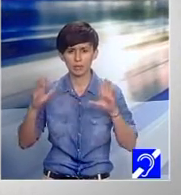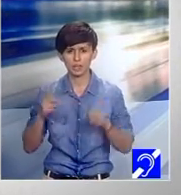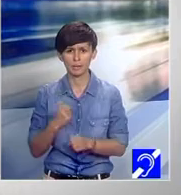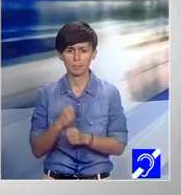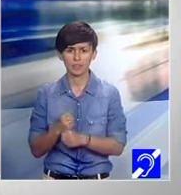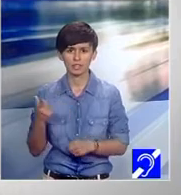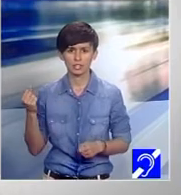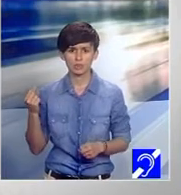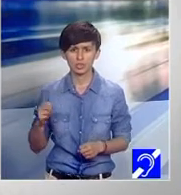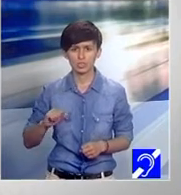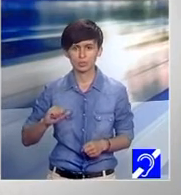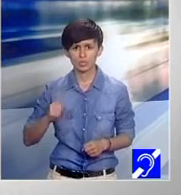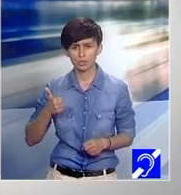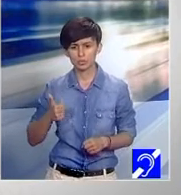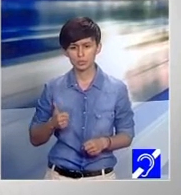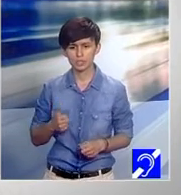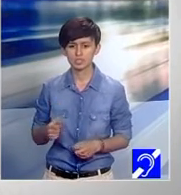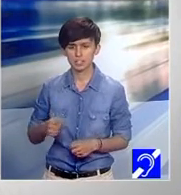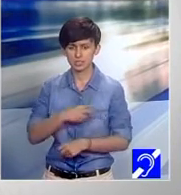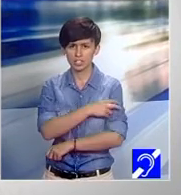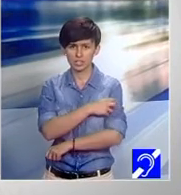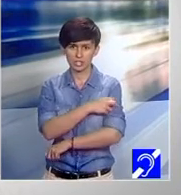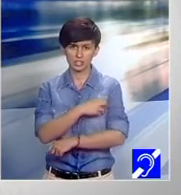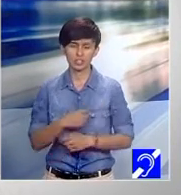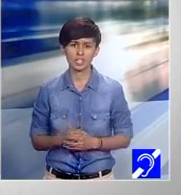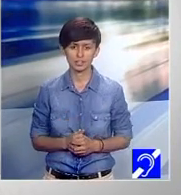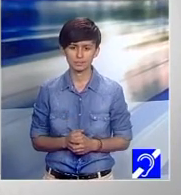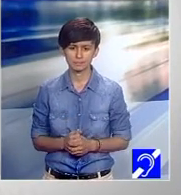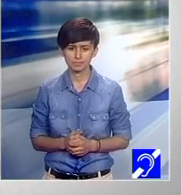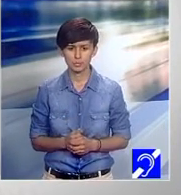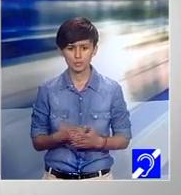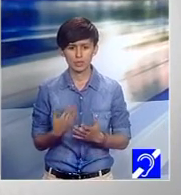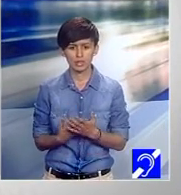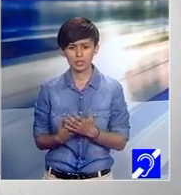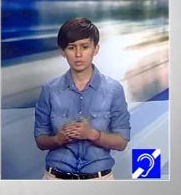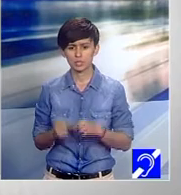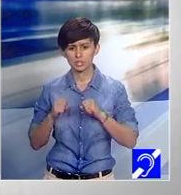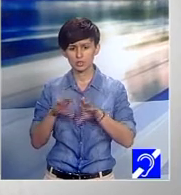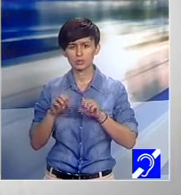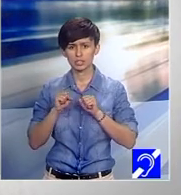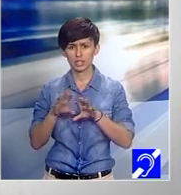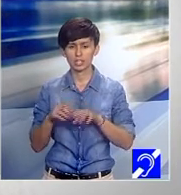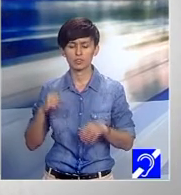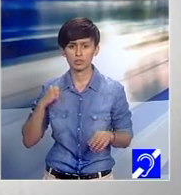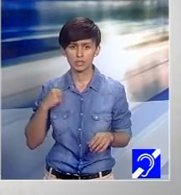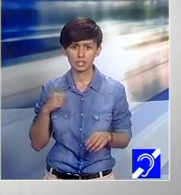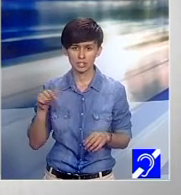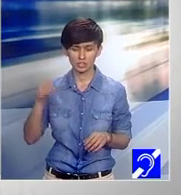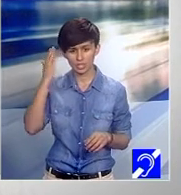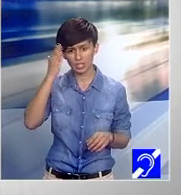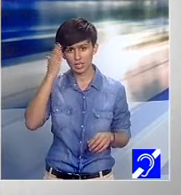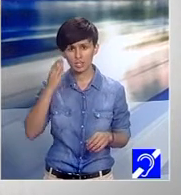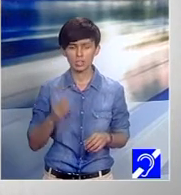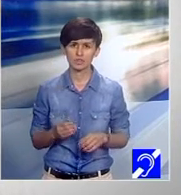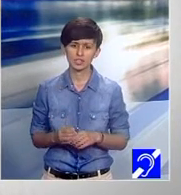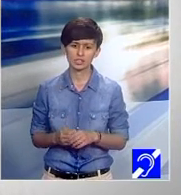11 licee, instituții de învățământ preuniversitar, tocmai pentru informarea tinerilor. Ei învață la ora de biologie, în cadrul lecțiilor